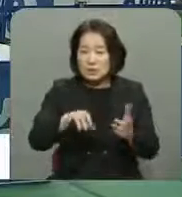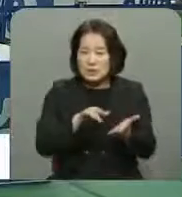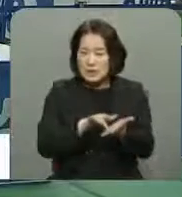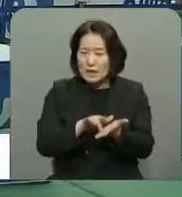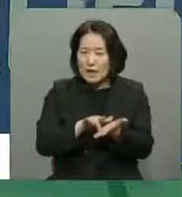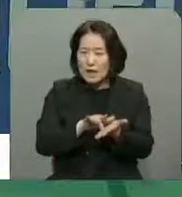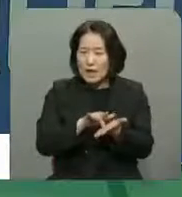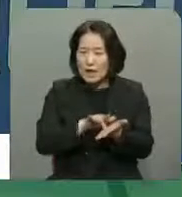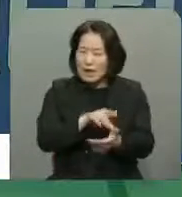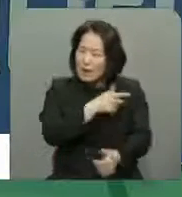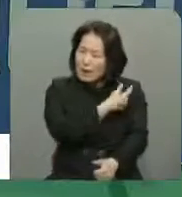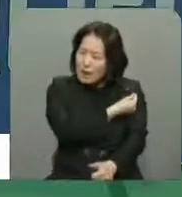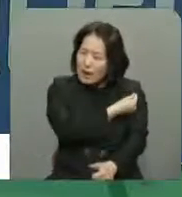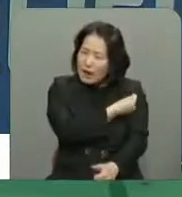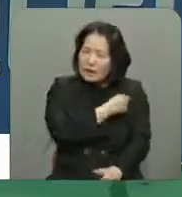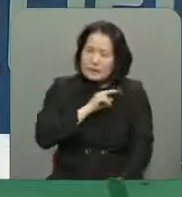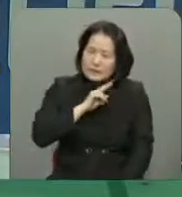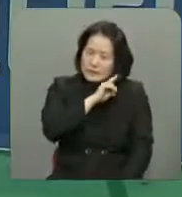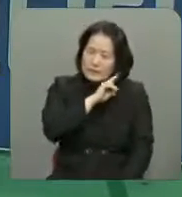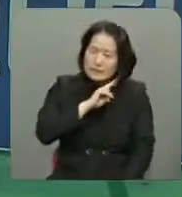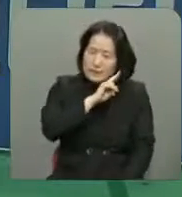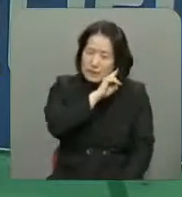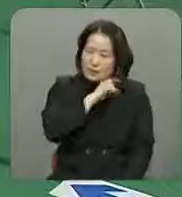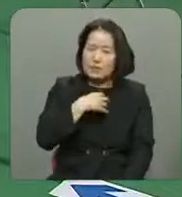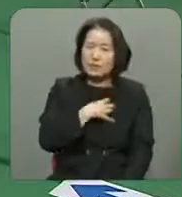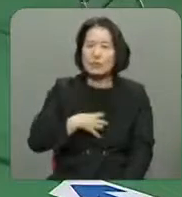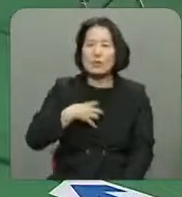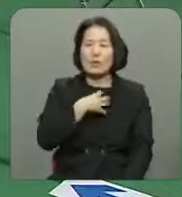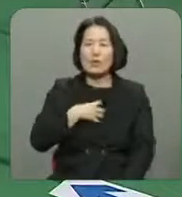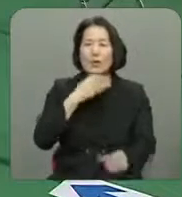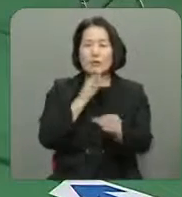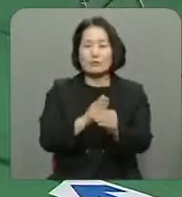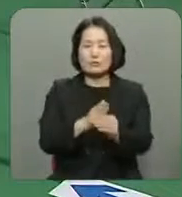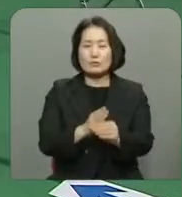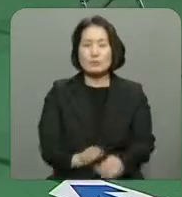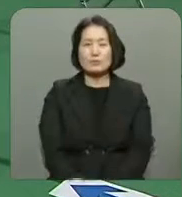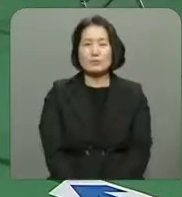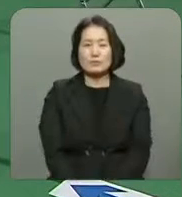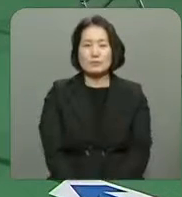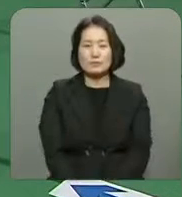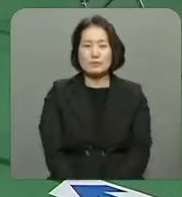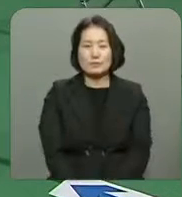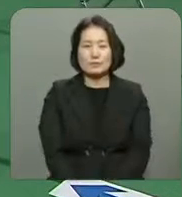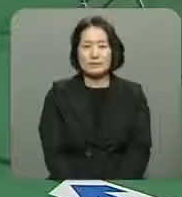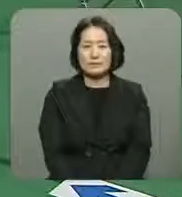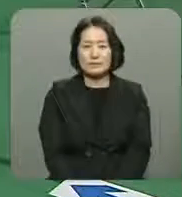제때 맞을 수 있는 건지 우려의 목소리가 커지고 있습니다. KBS 뉴스 엄기숙입니다.